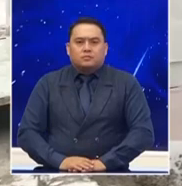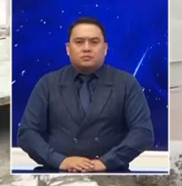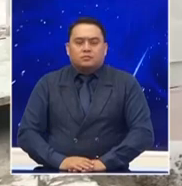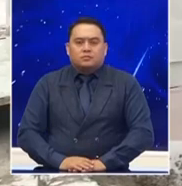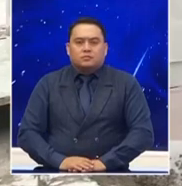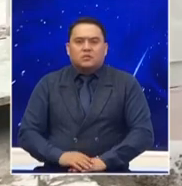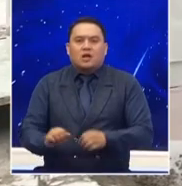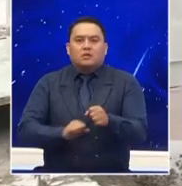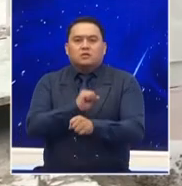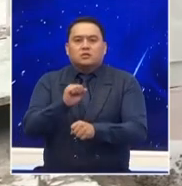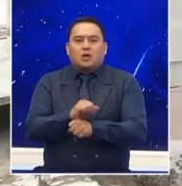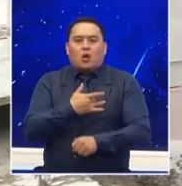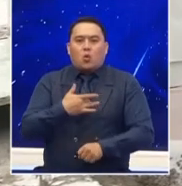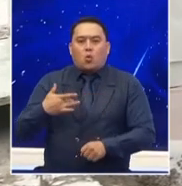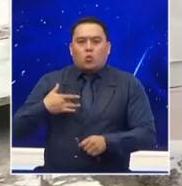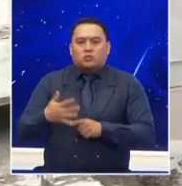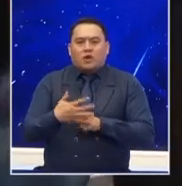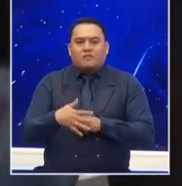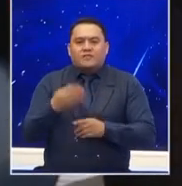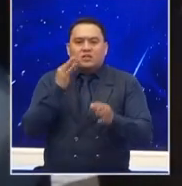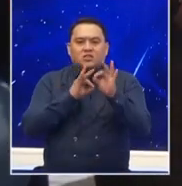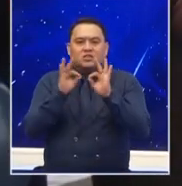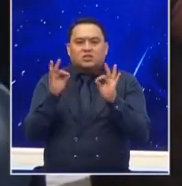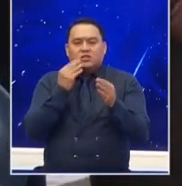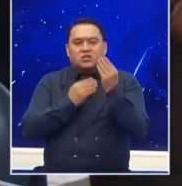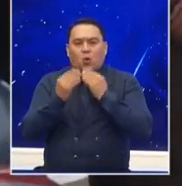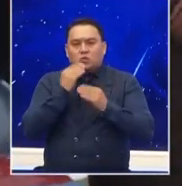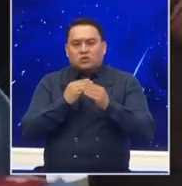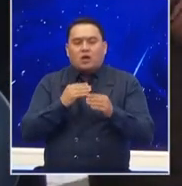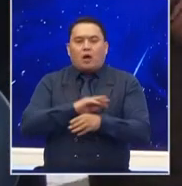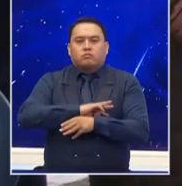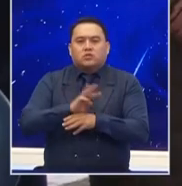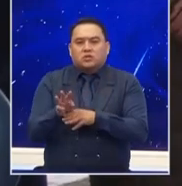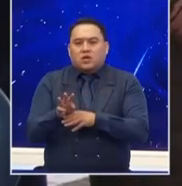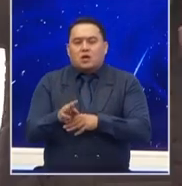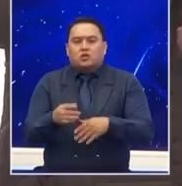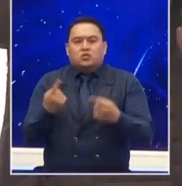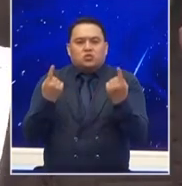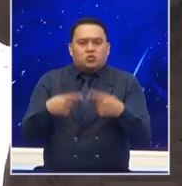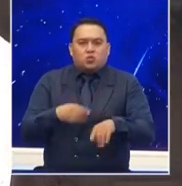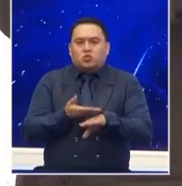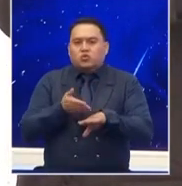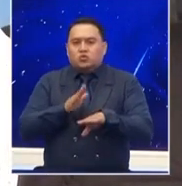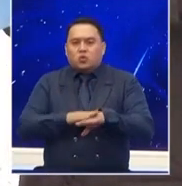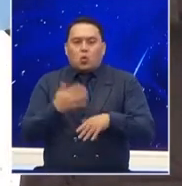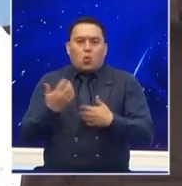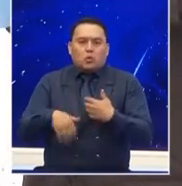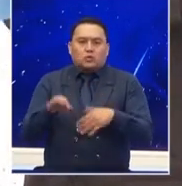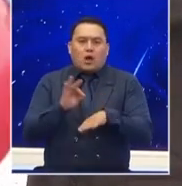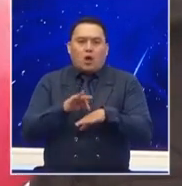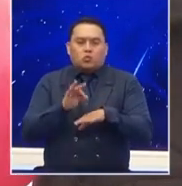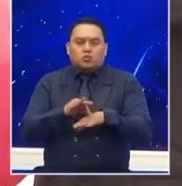Оттегі станциясы өкпені жасанды желдету үшін оттегін шығарады. Мұндай медициналық жабдық жағдайы тым нашарлап кетпес үшін орташа